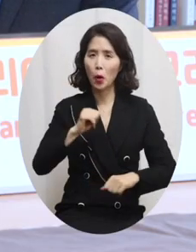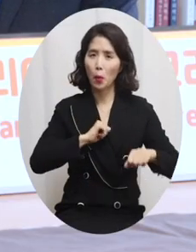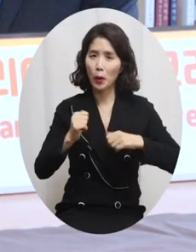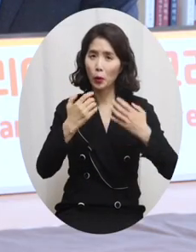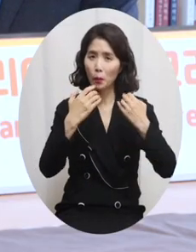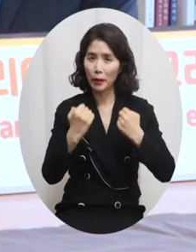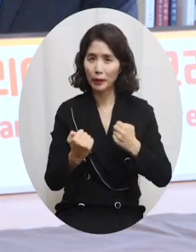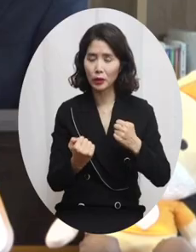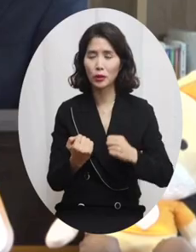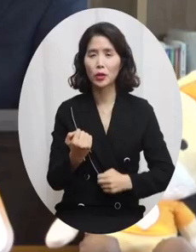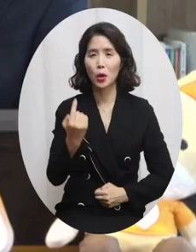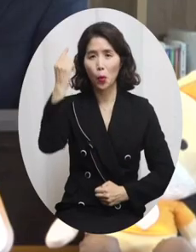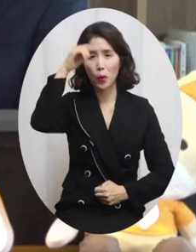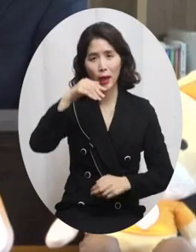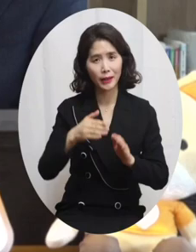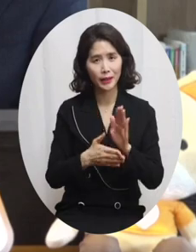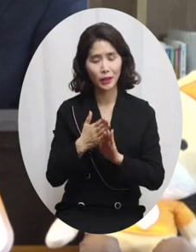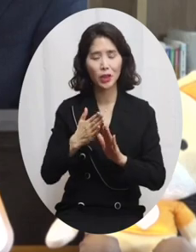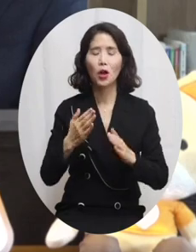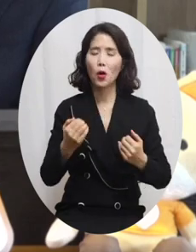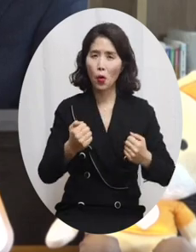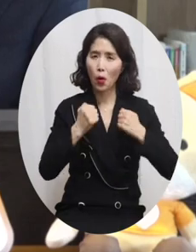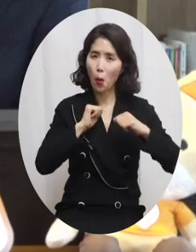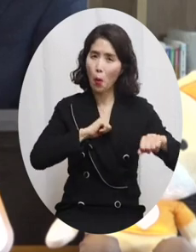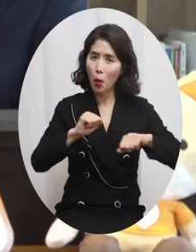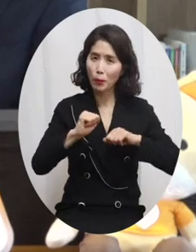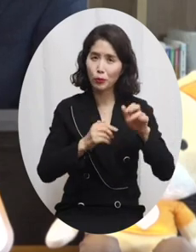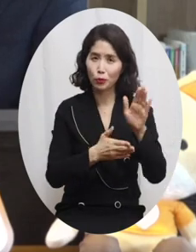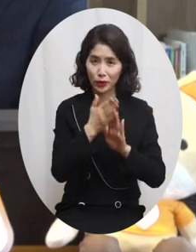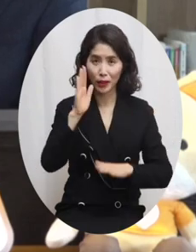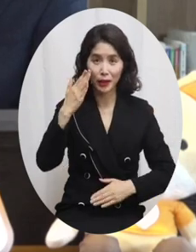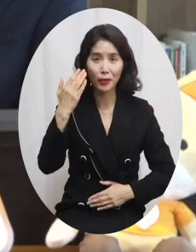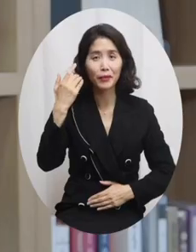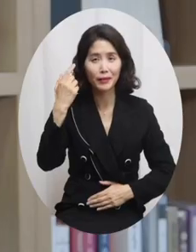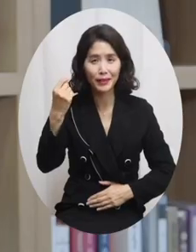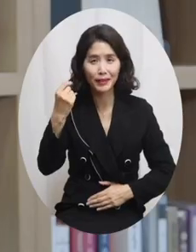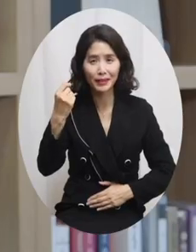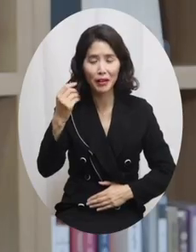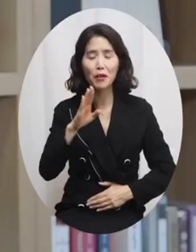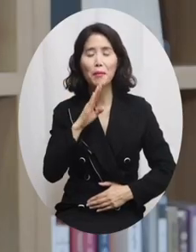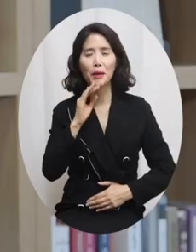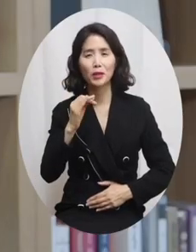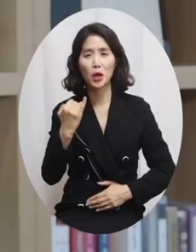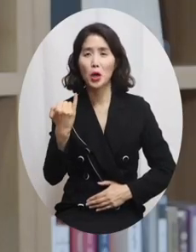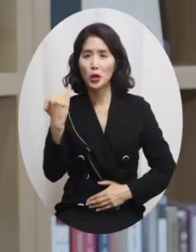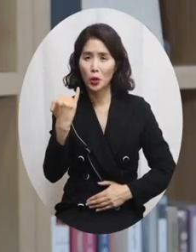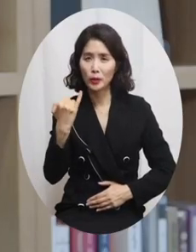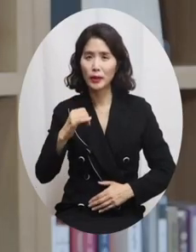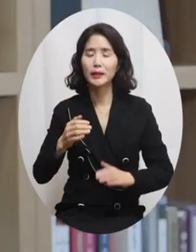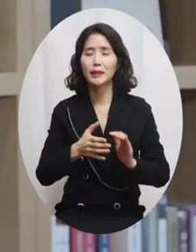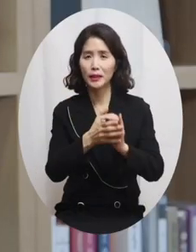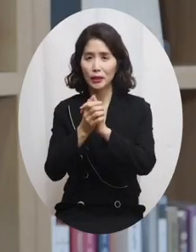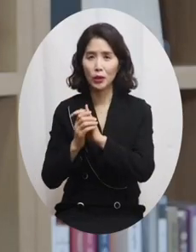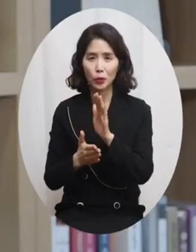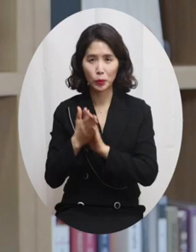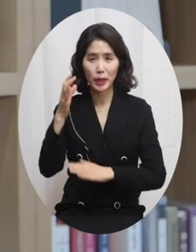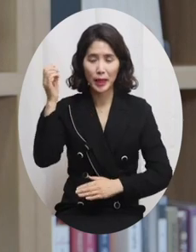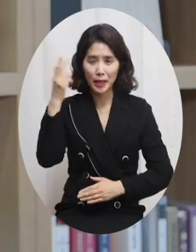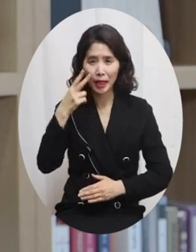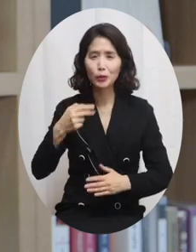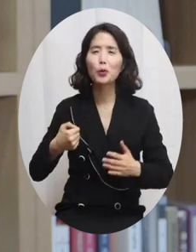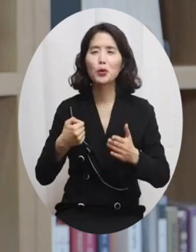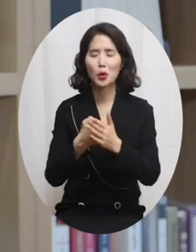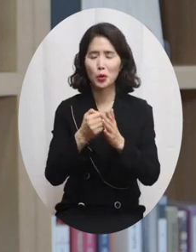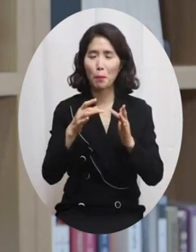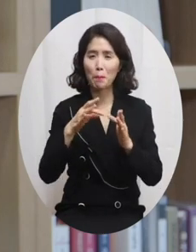하는 그런 도시가 건강하고 활발한 도시가 되지 않을까 싶은데 예, 여성 친화 도시로 이번